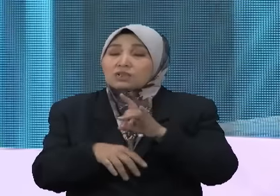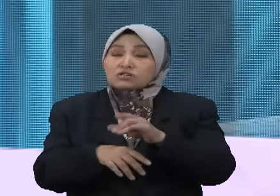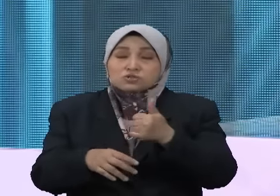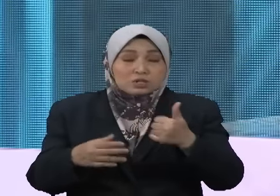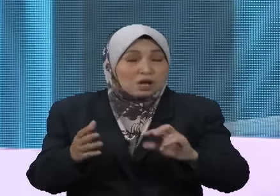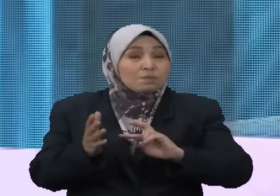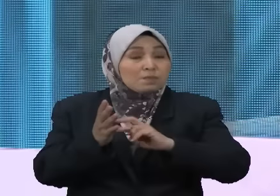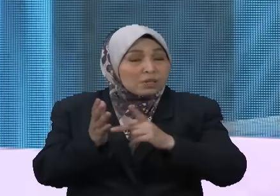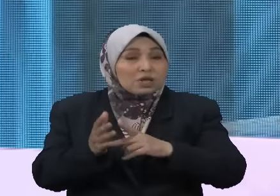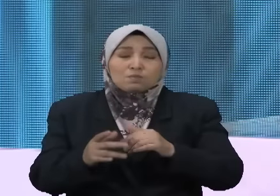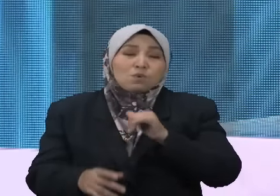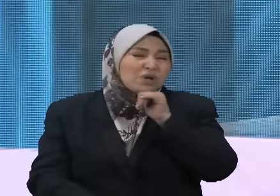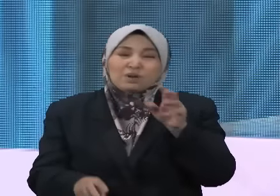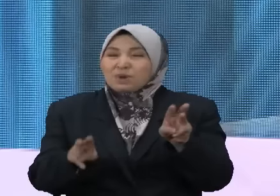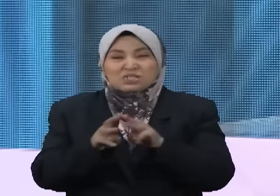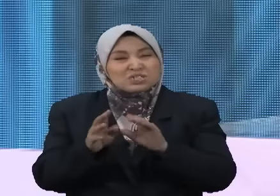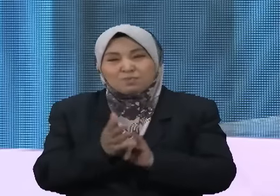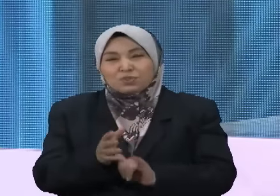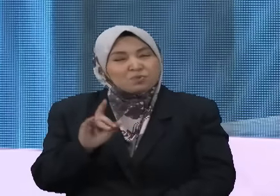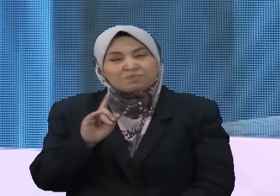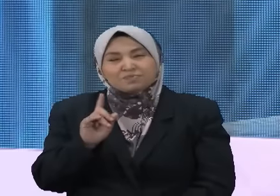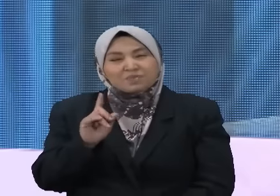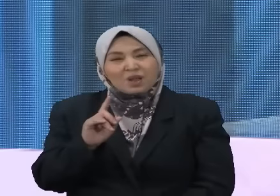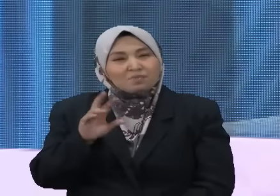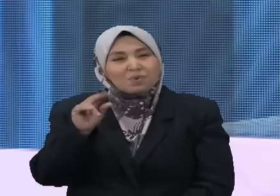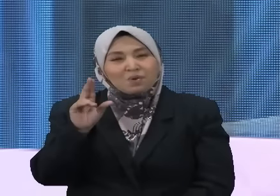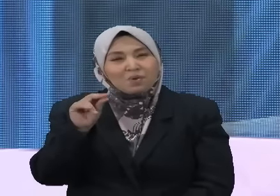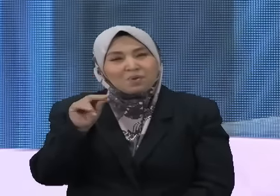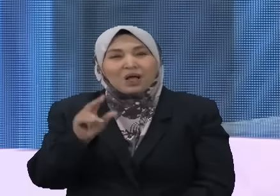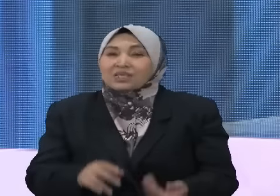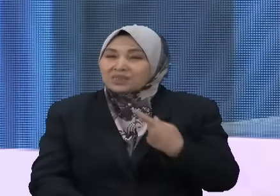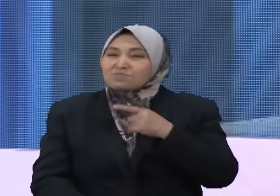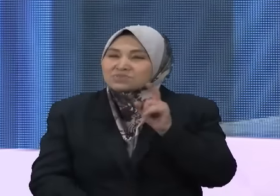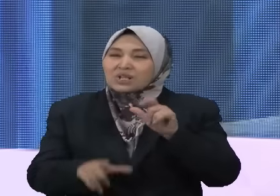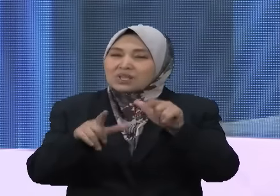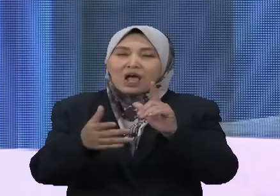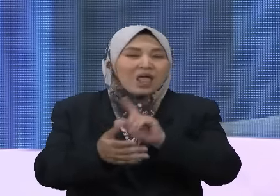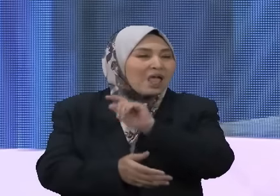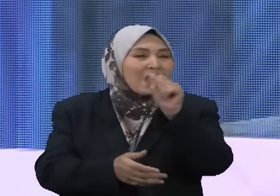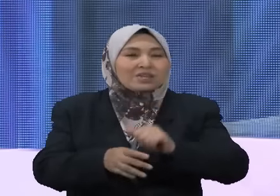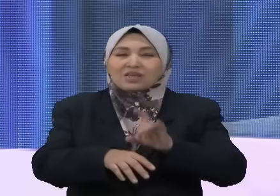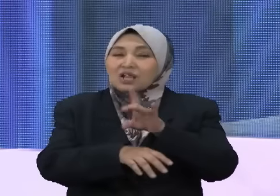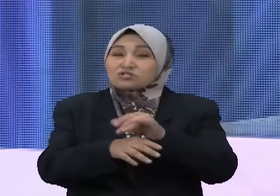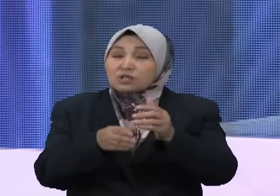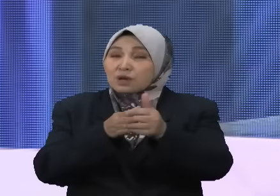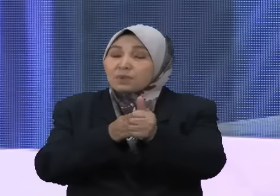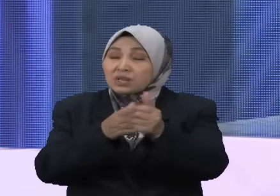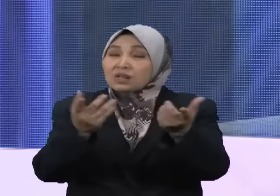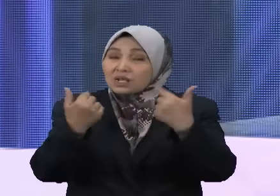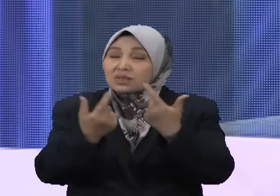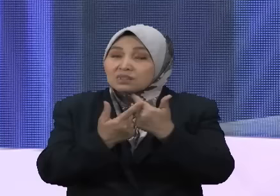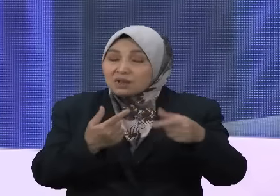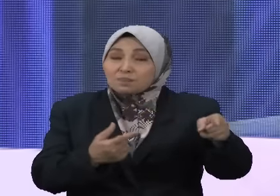bermakna dia sebenarnya bukan macam tu kita kena letak apa sahaja nasihat apa sahaja kita kata panduan yang datang daripada